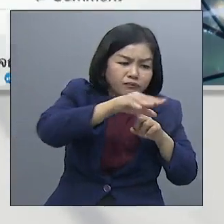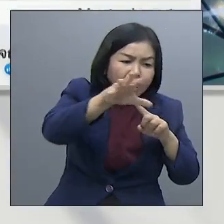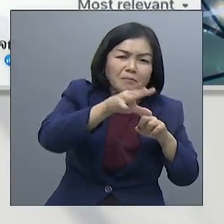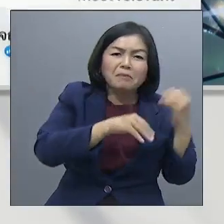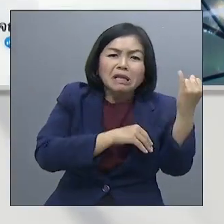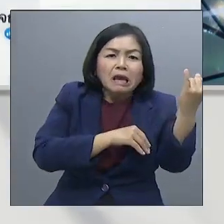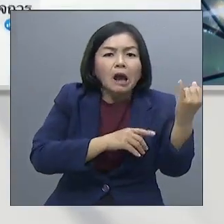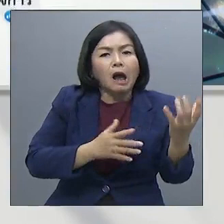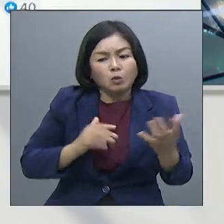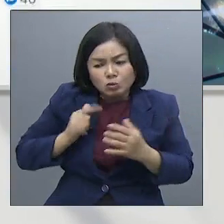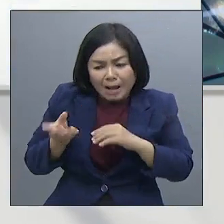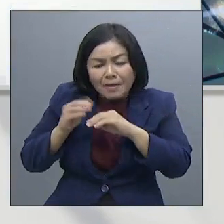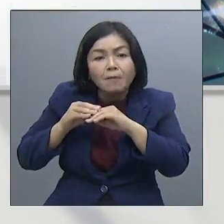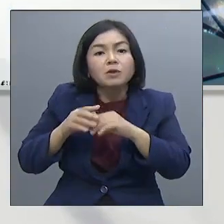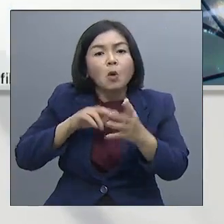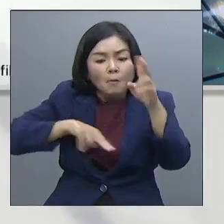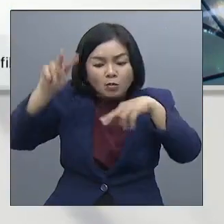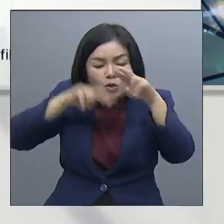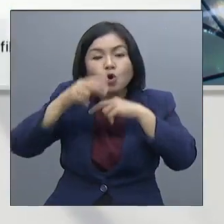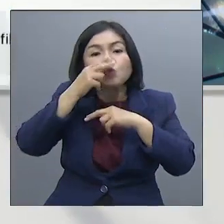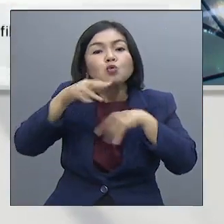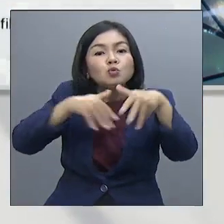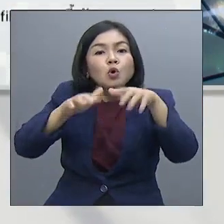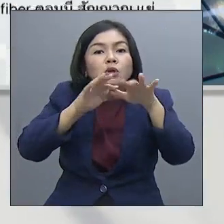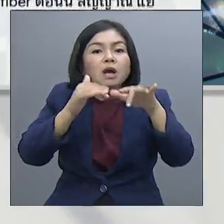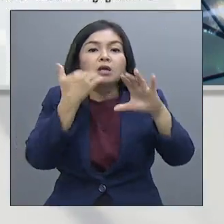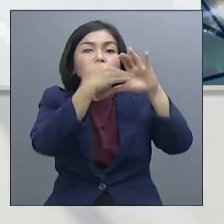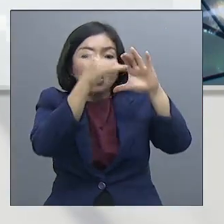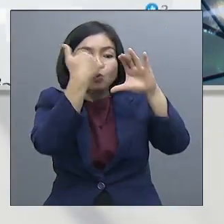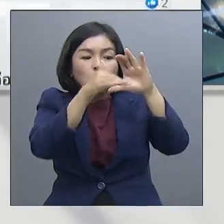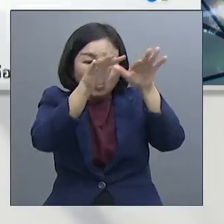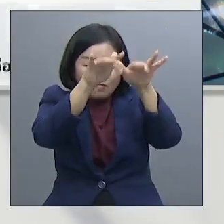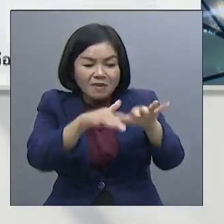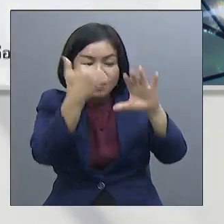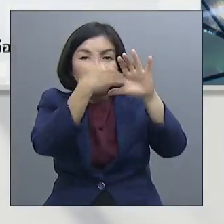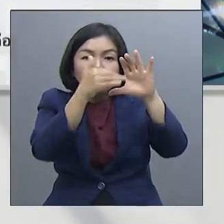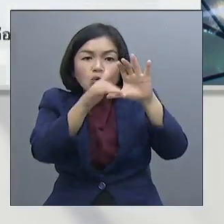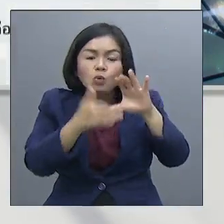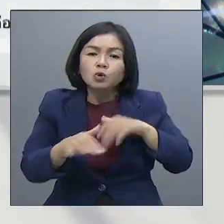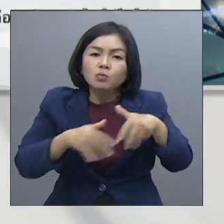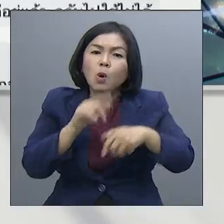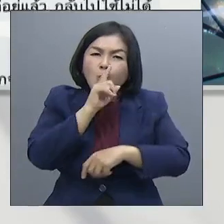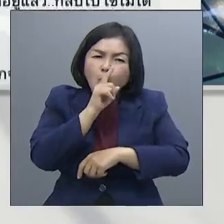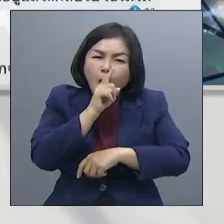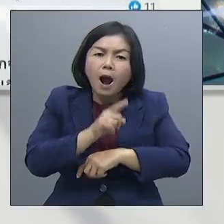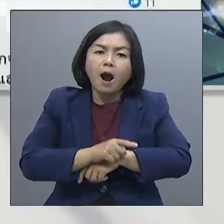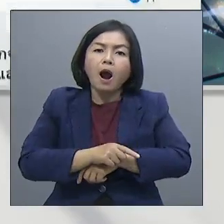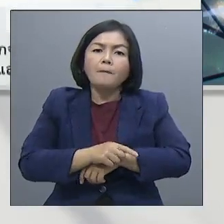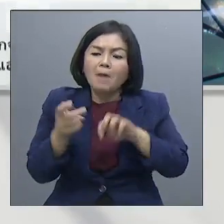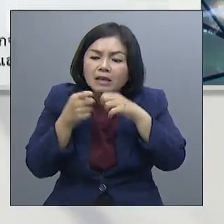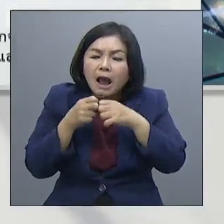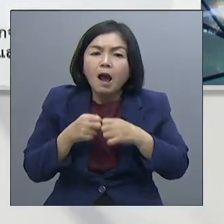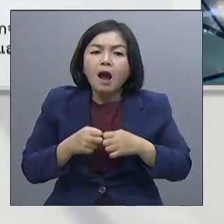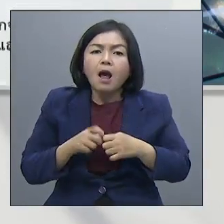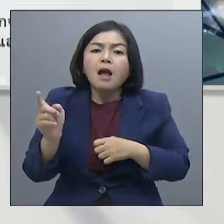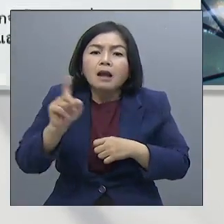ต้องลองไปไล่อ่านคอมเมนต์ค่ะที่ประชาชนเข้ามาเขียนได้โพสต์นี้กันบางคนเนี่ยก็วิพากษ์วิจารณ์ว่าต้นตอของปัญหาเนี่ยมัน